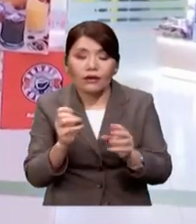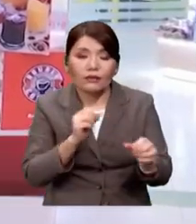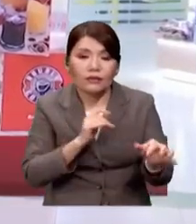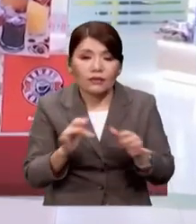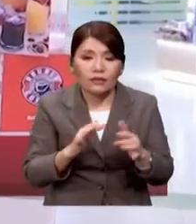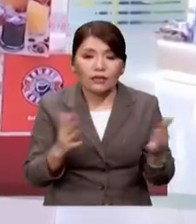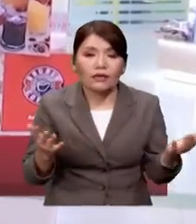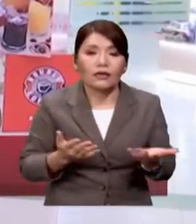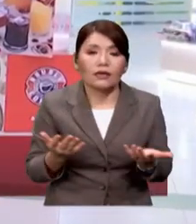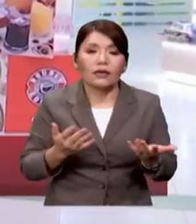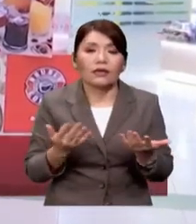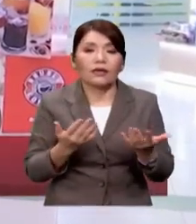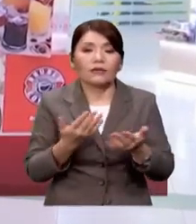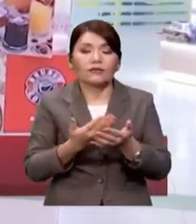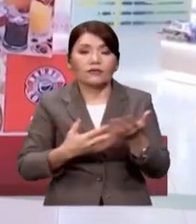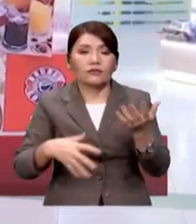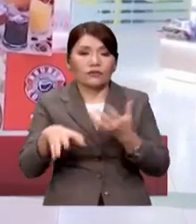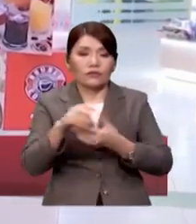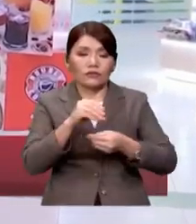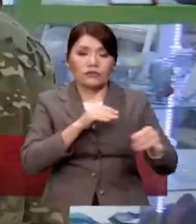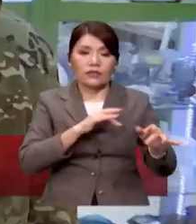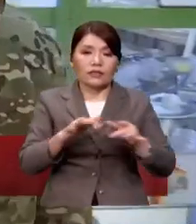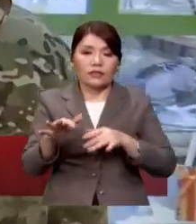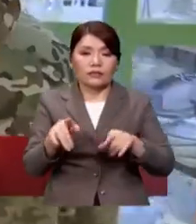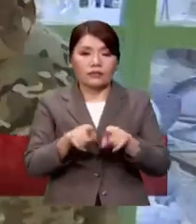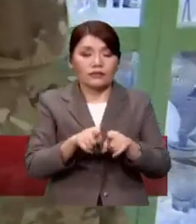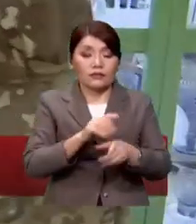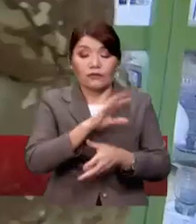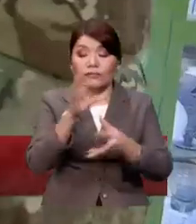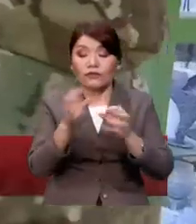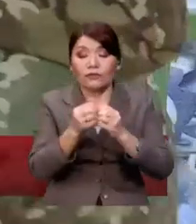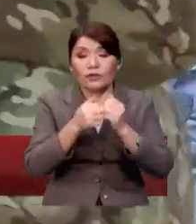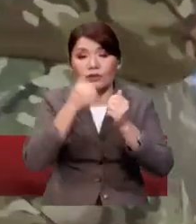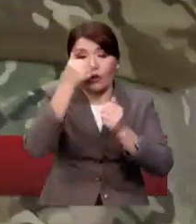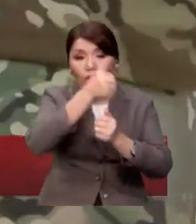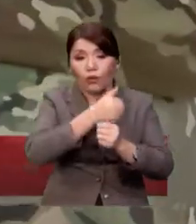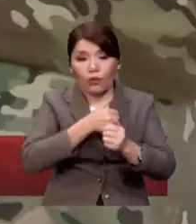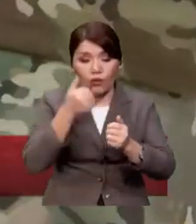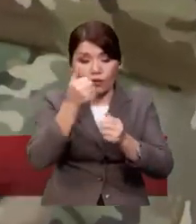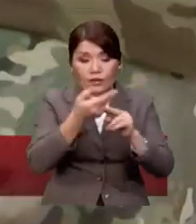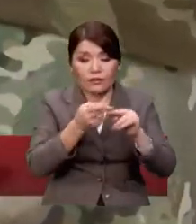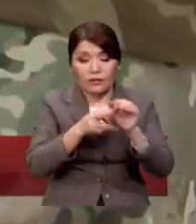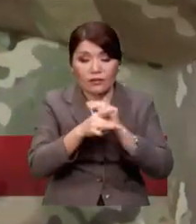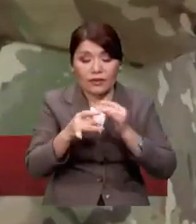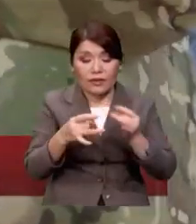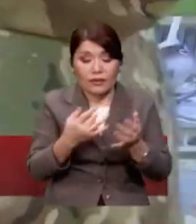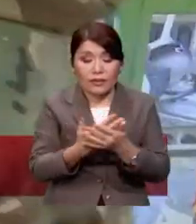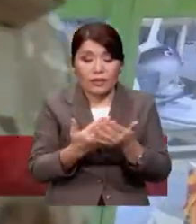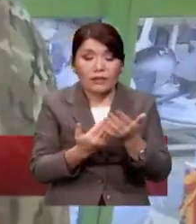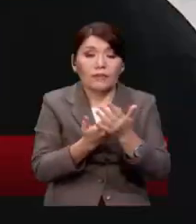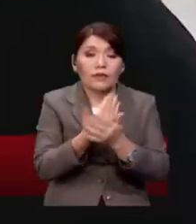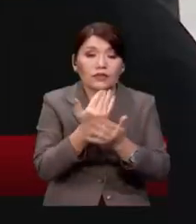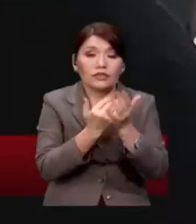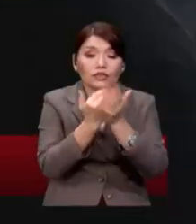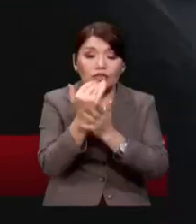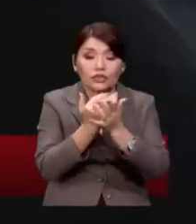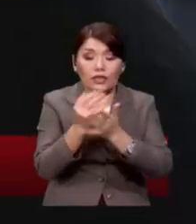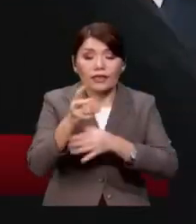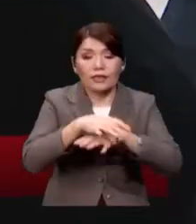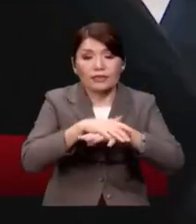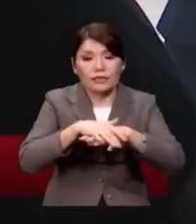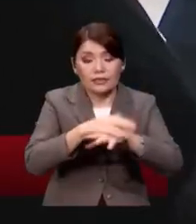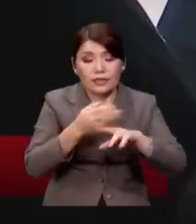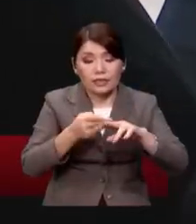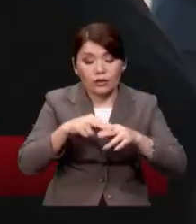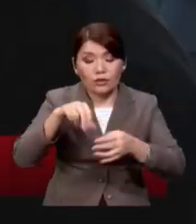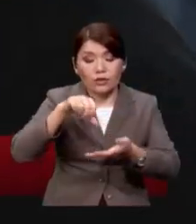профилактические процедуры надо делать, считаю. В целом, ежегодные профилактические мероприятия повышают осведомленность населения. По